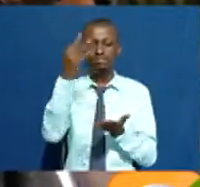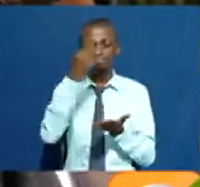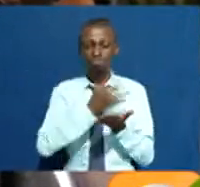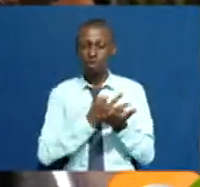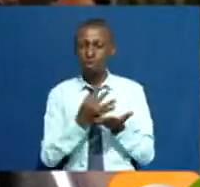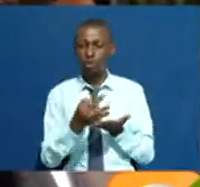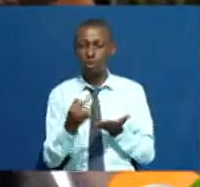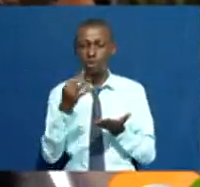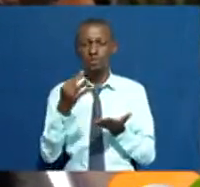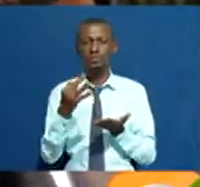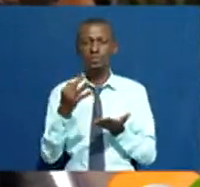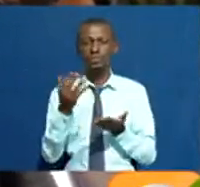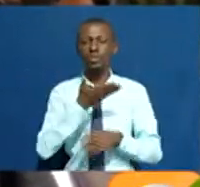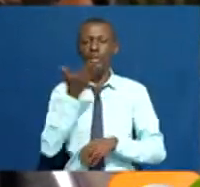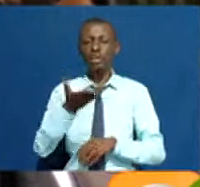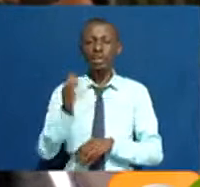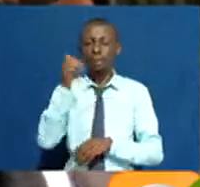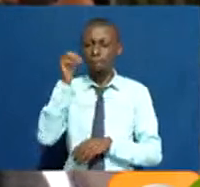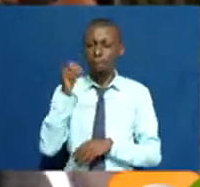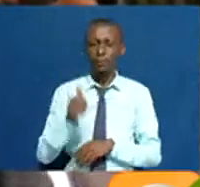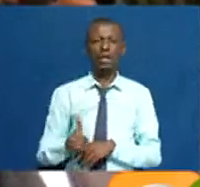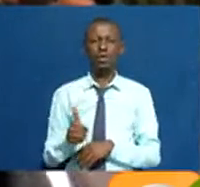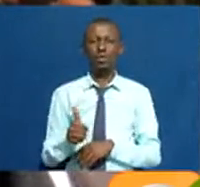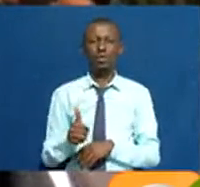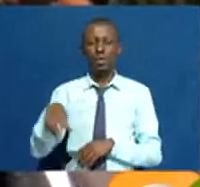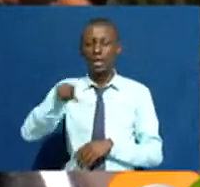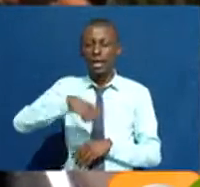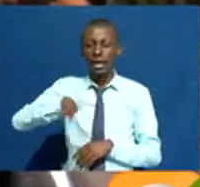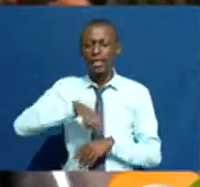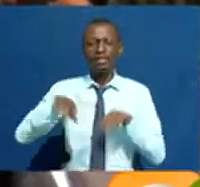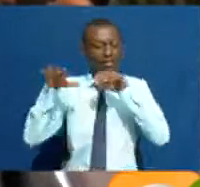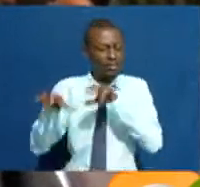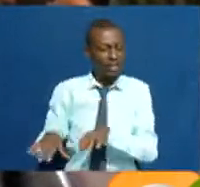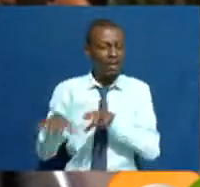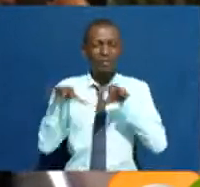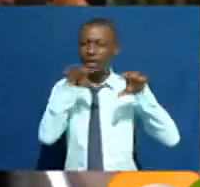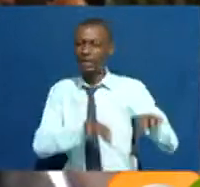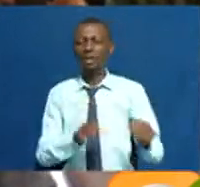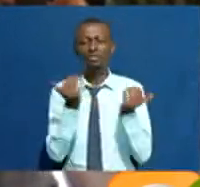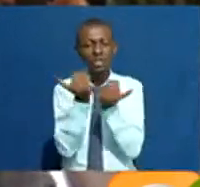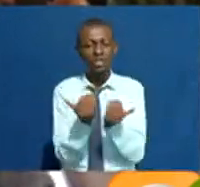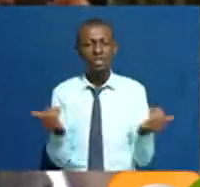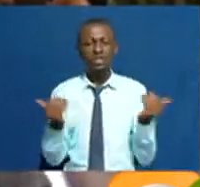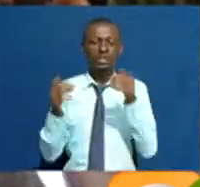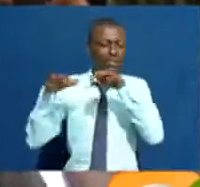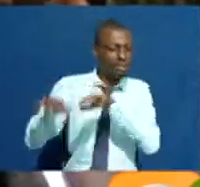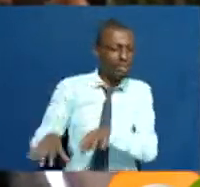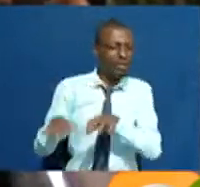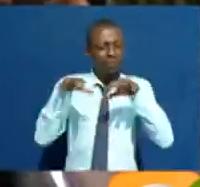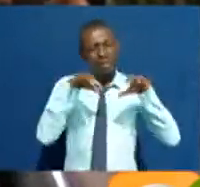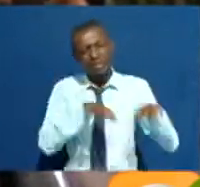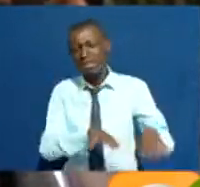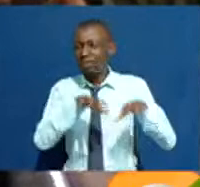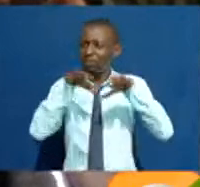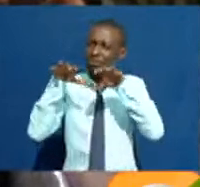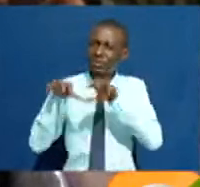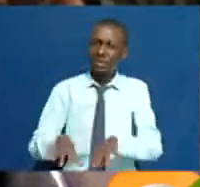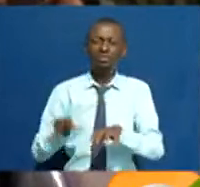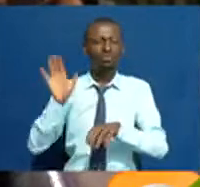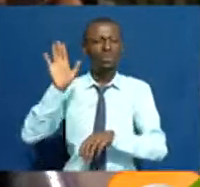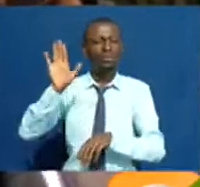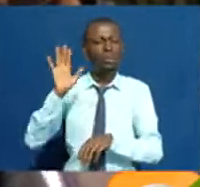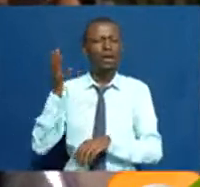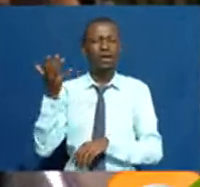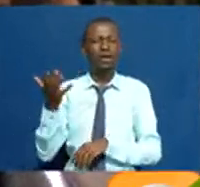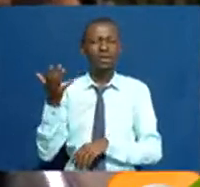patu kupata machipu yote. Tunaumia, watoto naumia, watoto nakuwa hata nini. Eh? Na wewe nakaa